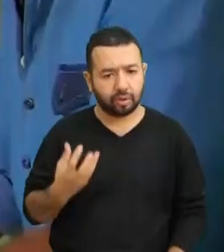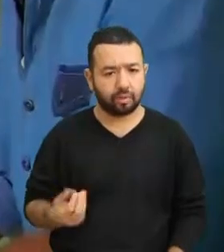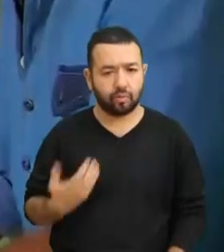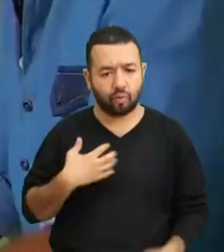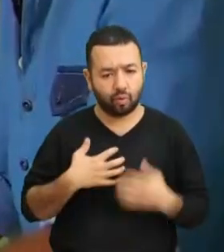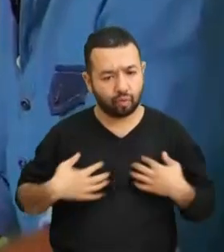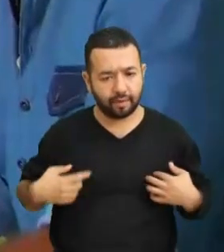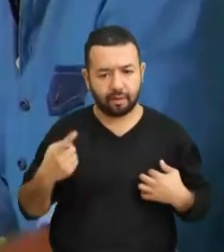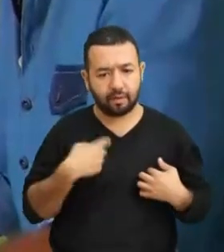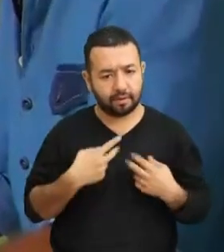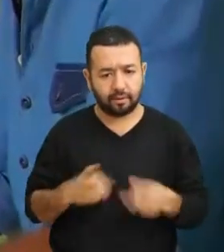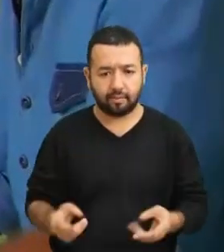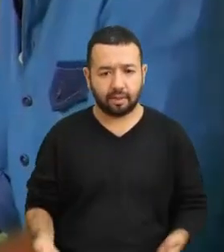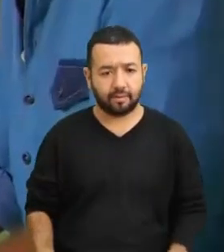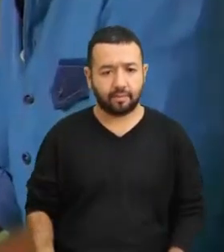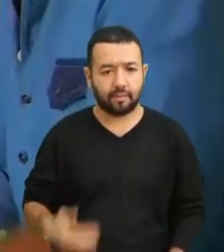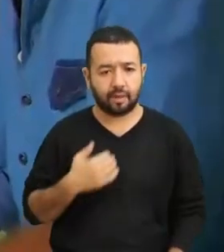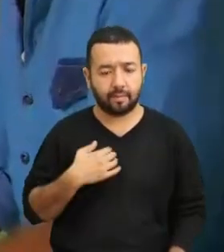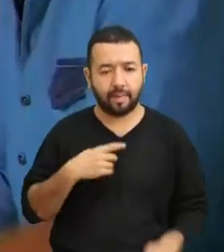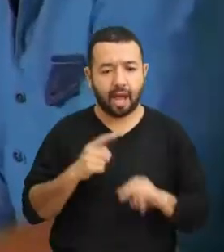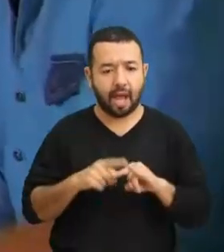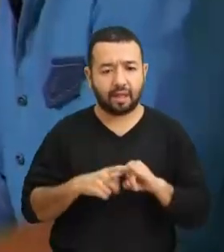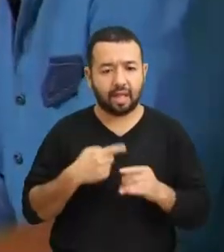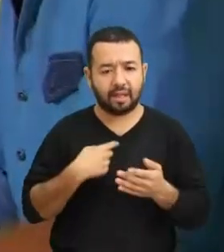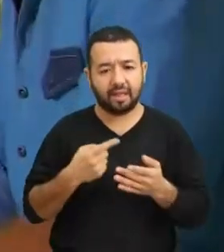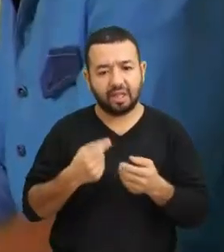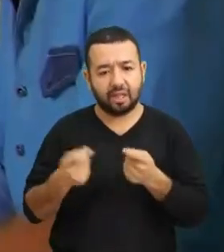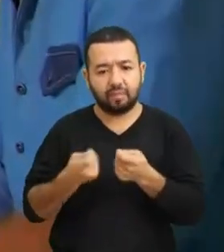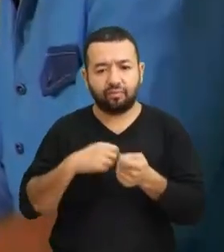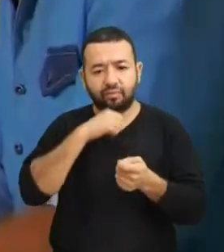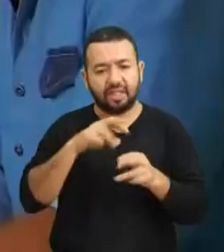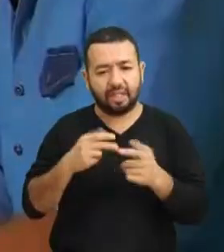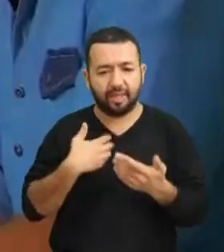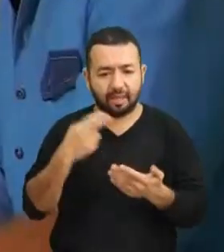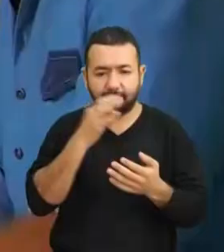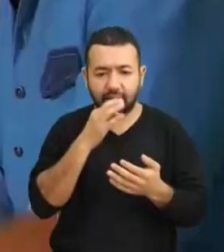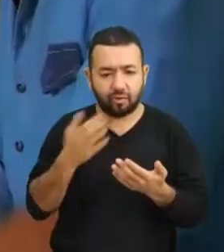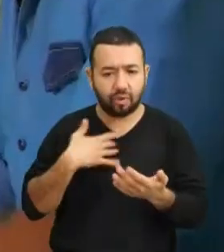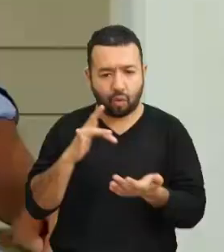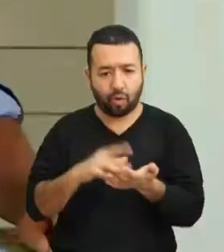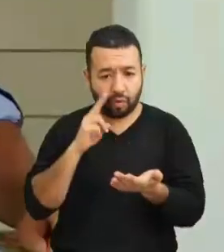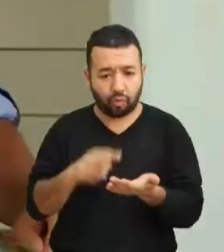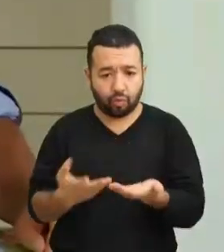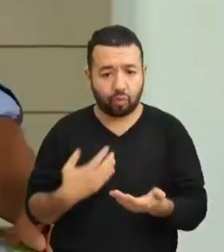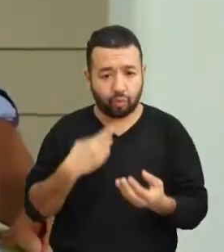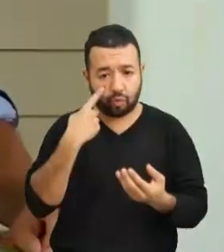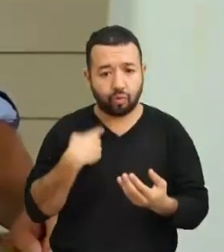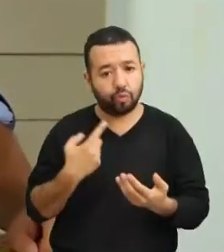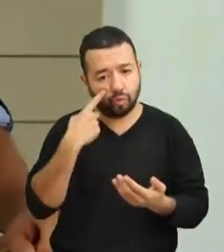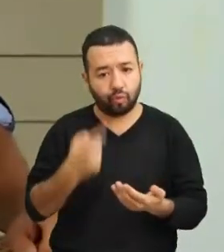efendim güvenebilirsiniz. Yani benim de hattatta çeyrek kalmışlığım var. Görüyorsunuz işte her şey ortada efendim. Görüyorum